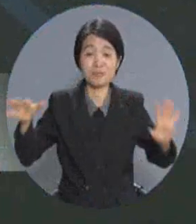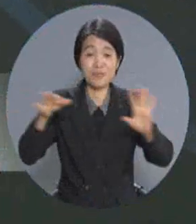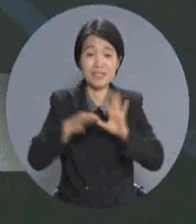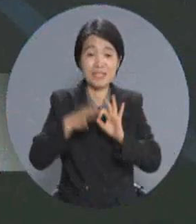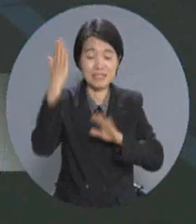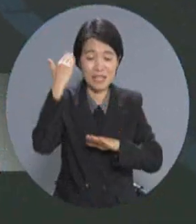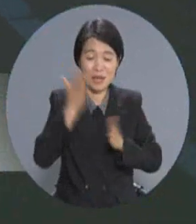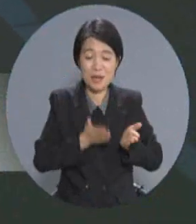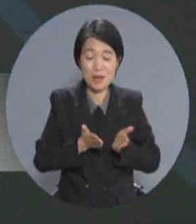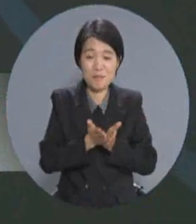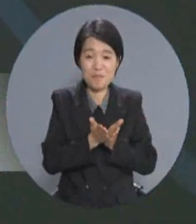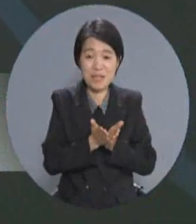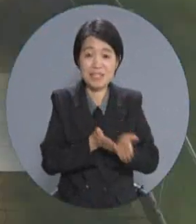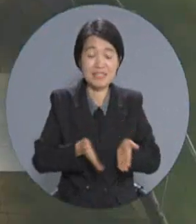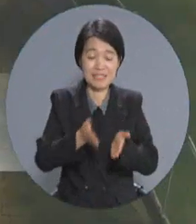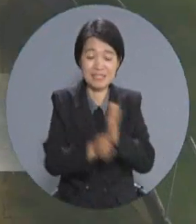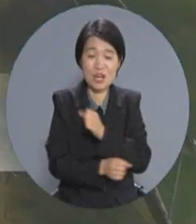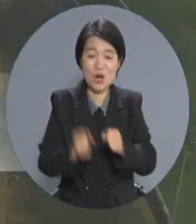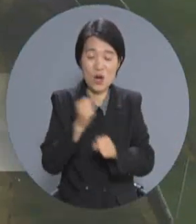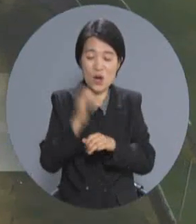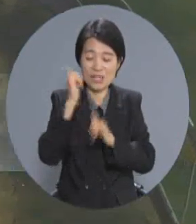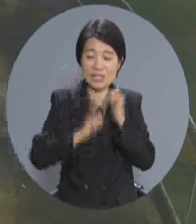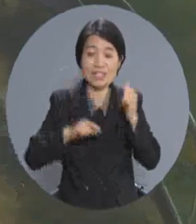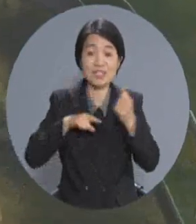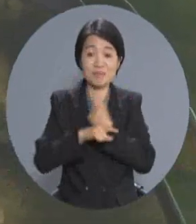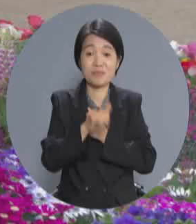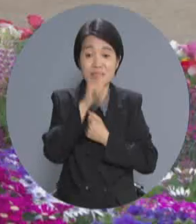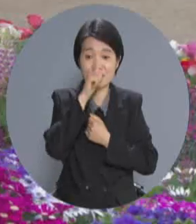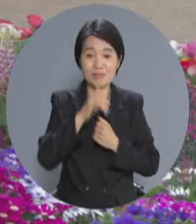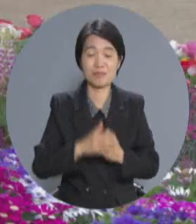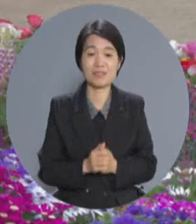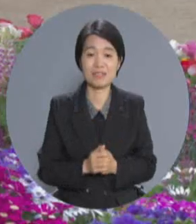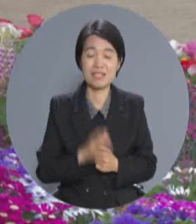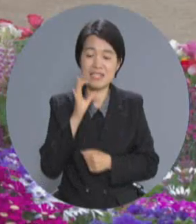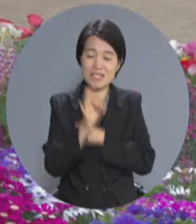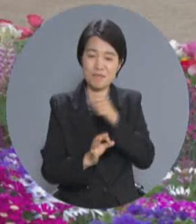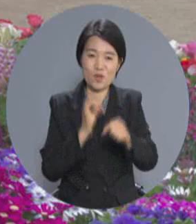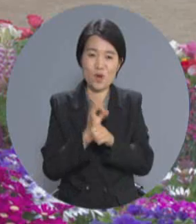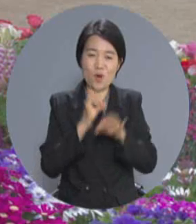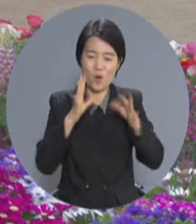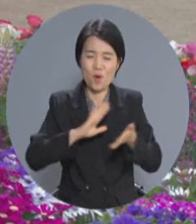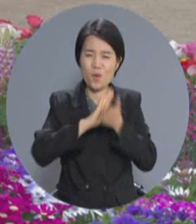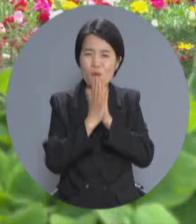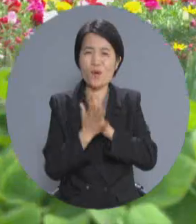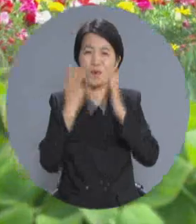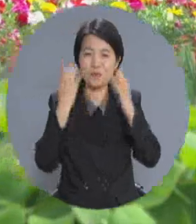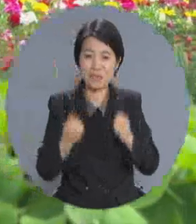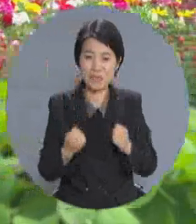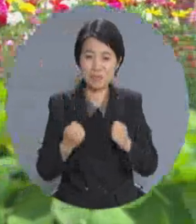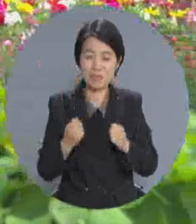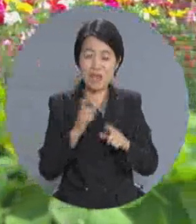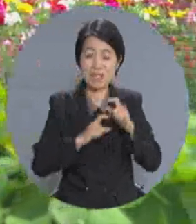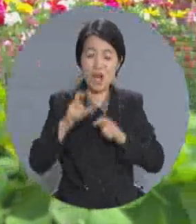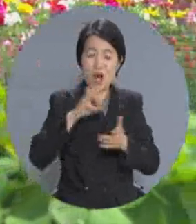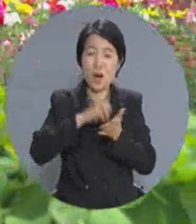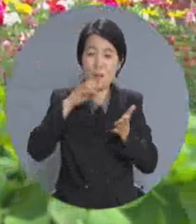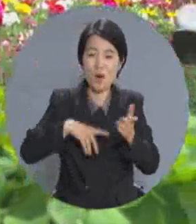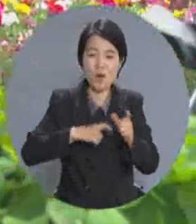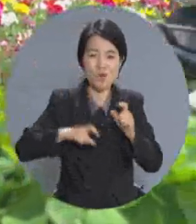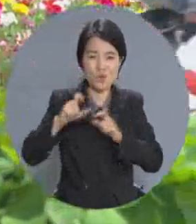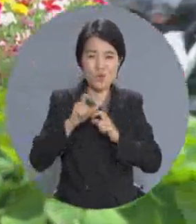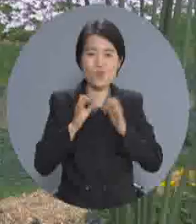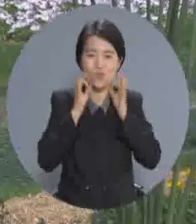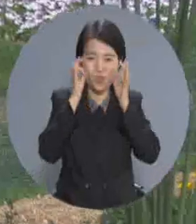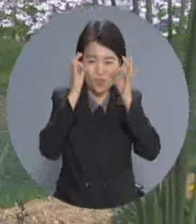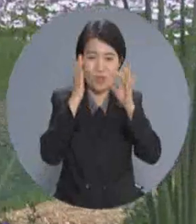옛 백길을 보고 나는 역사적 의미도 지니고 있습니다. 10년 새 변한 것도 많지만 더 덜어내기 위해